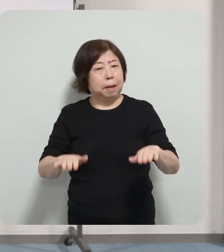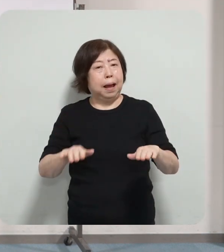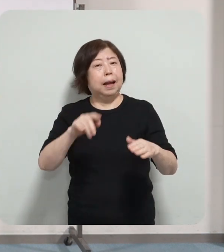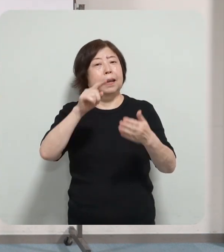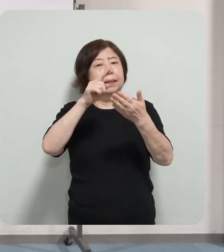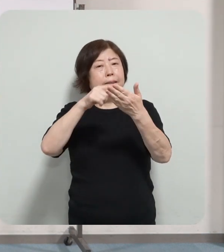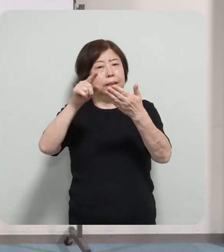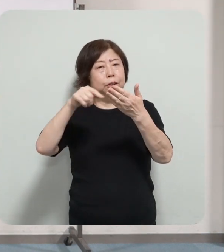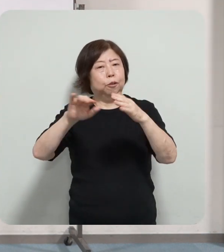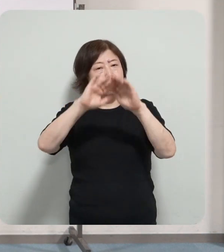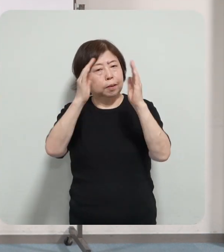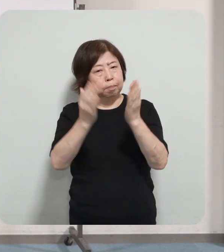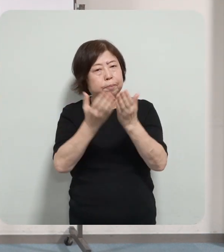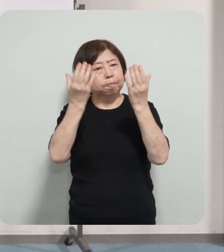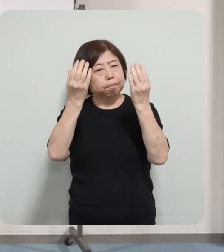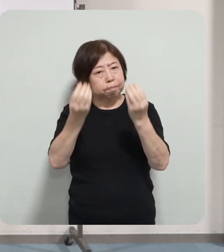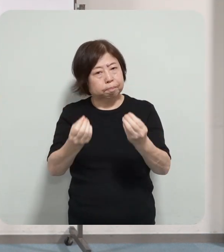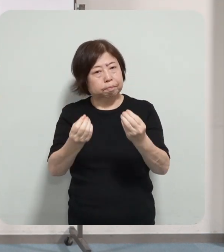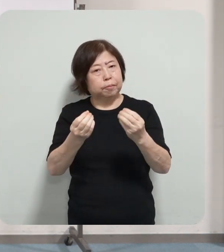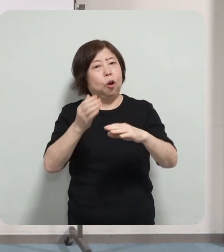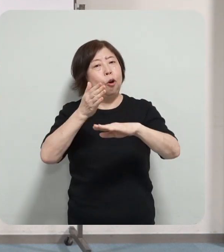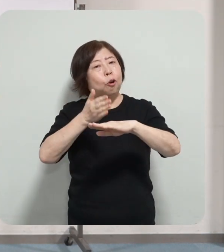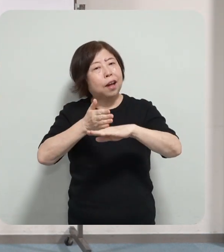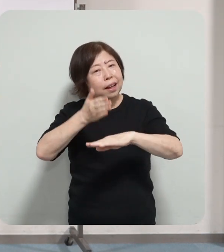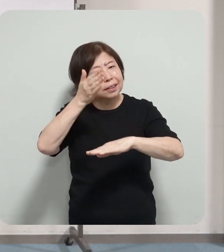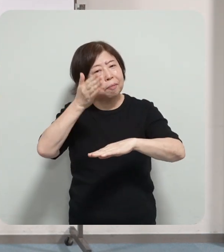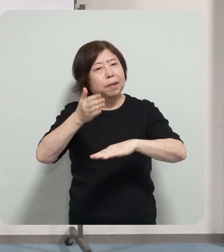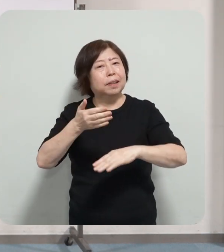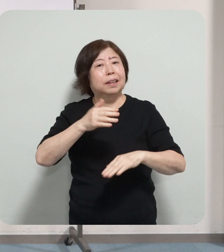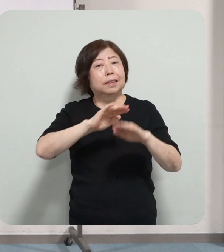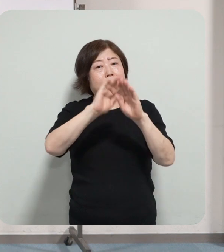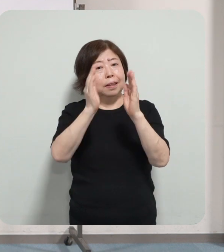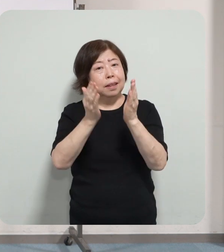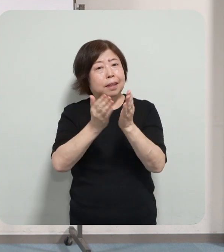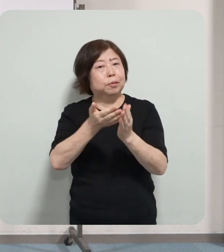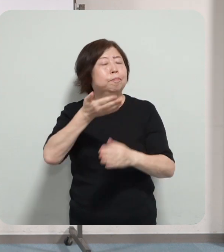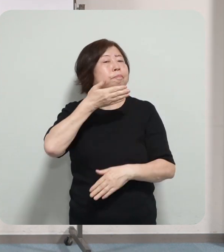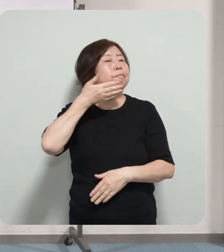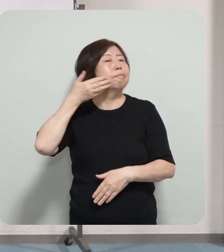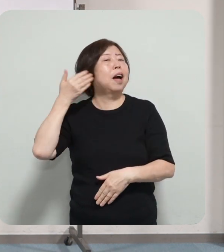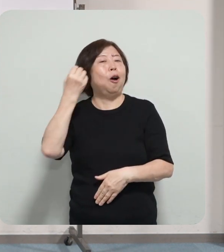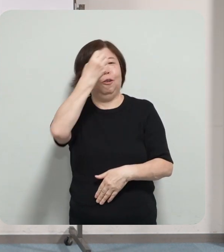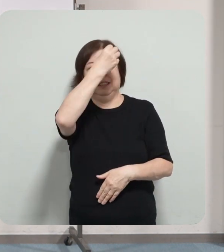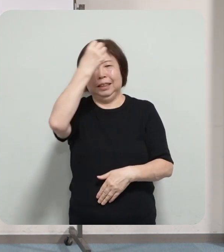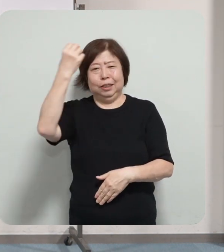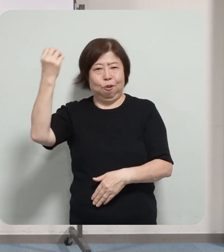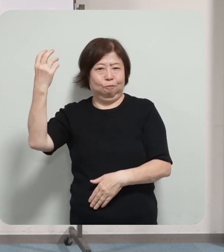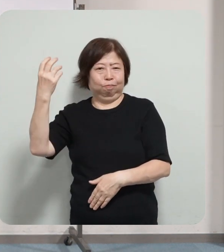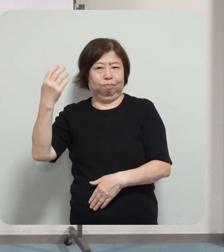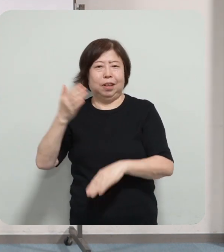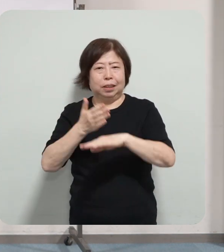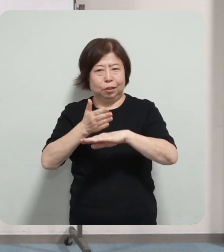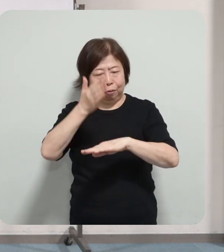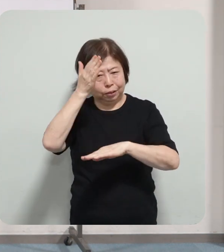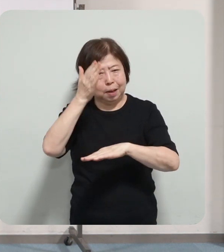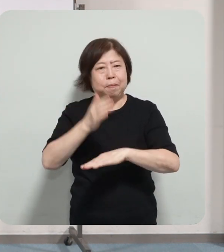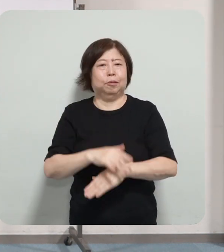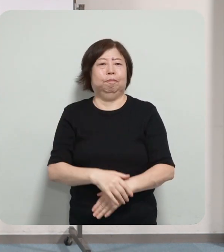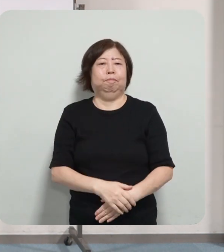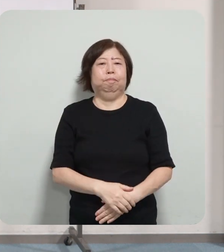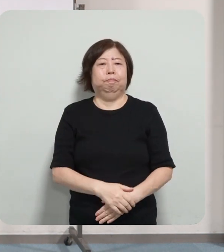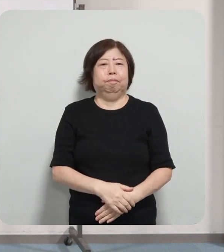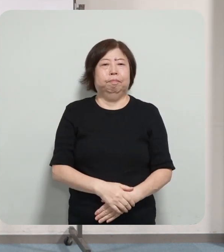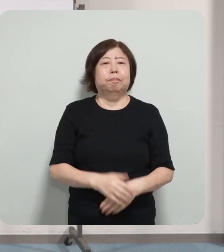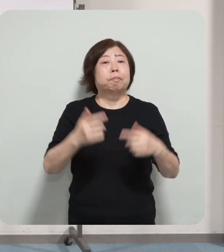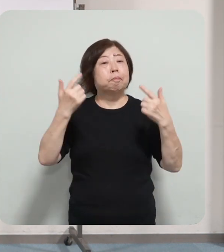今チェックを全部していただきました。おかげさんで全部青信号でした。ありがとうござい